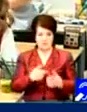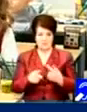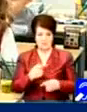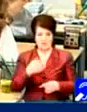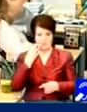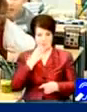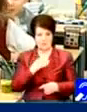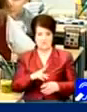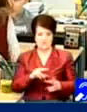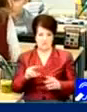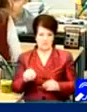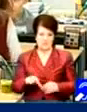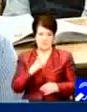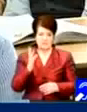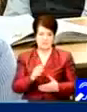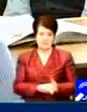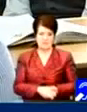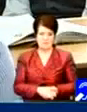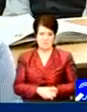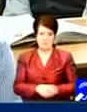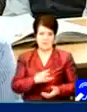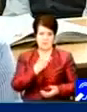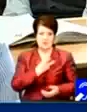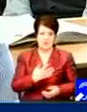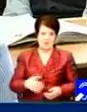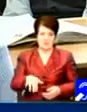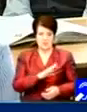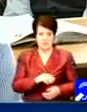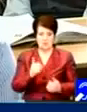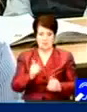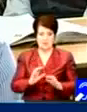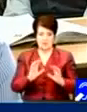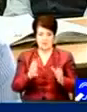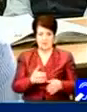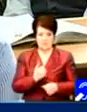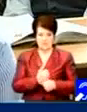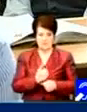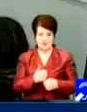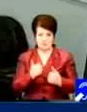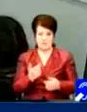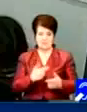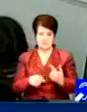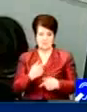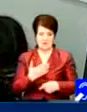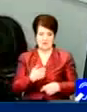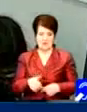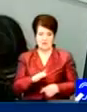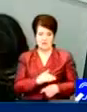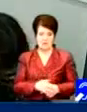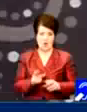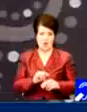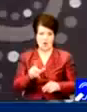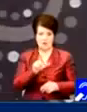să fie fericită până la adânci bătrâneți. Eu îi doresc tot binele din lume ca să se facă bine și să se întoarcă la noi. Colegii profesoarei fac